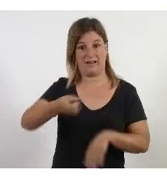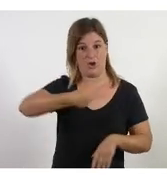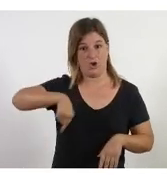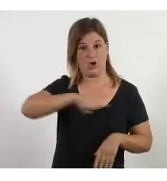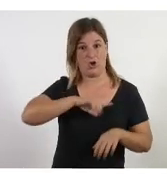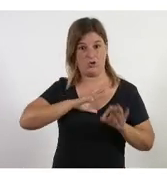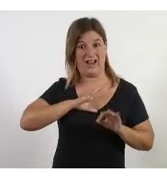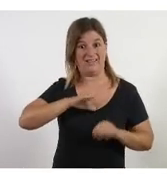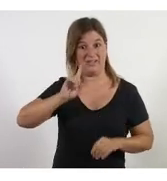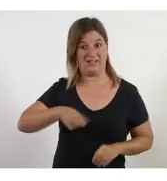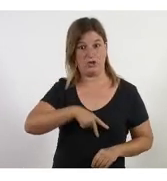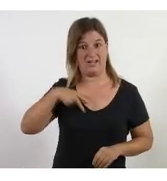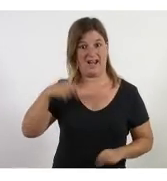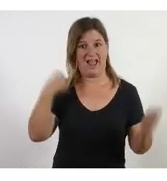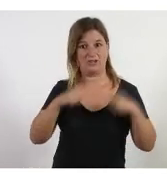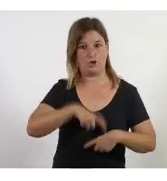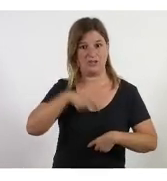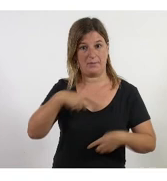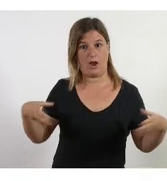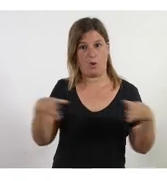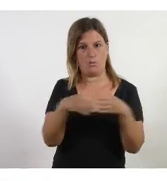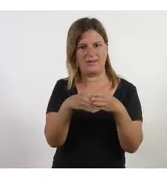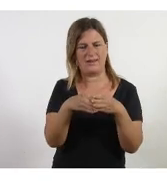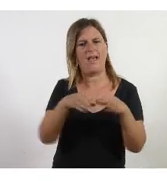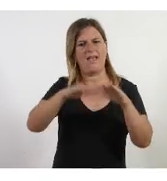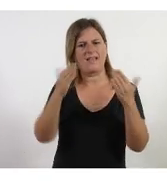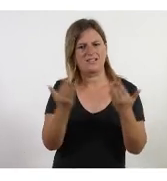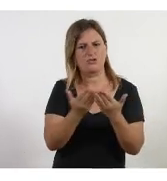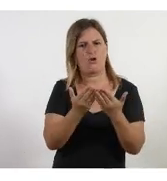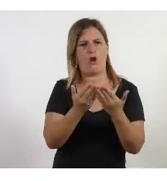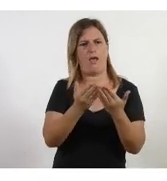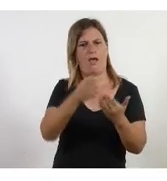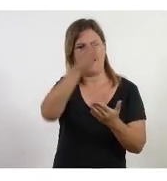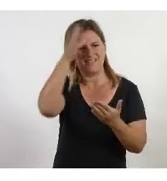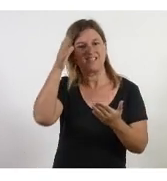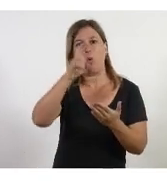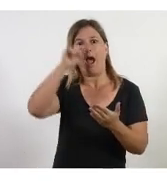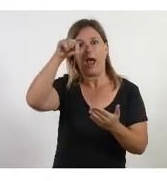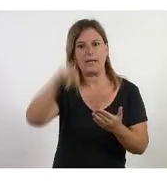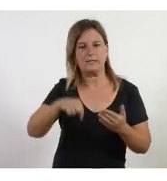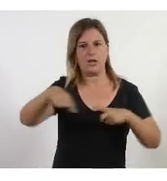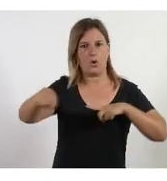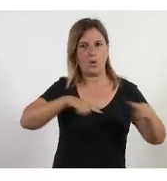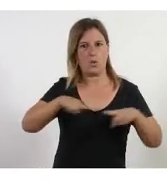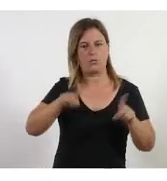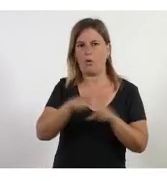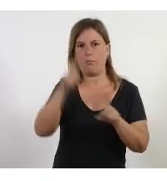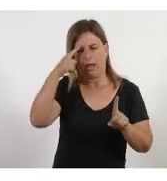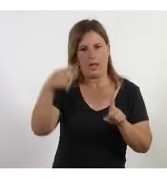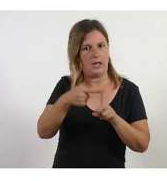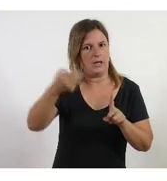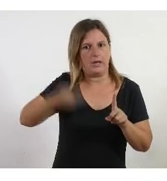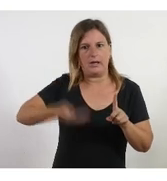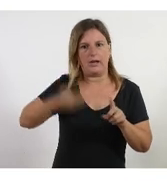repte digitalitzar i transformar les formacions, pensar en el tipus de ponents, els tallers,